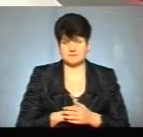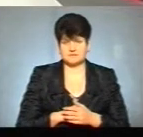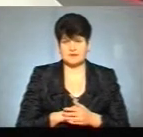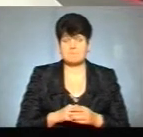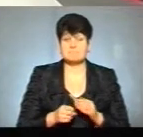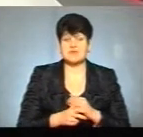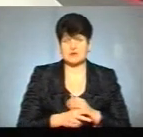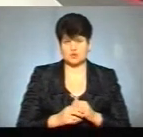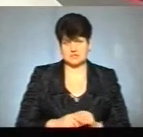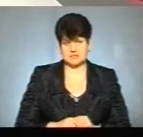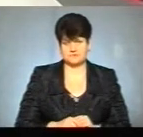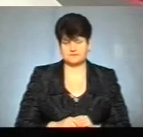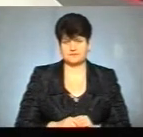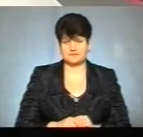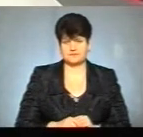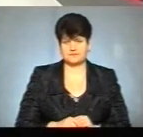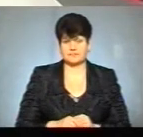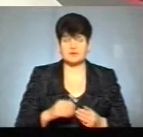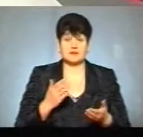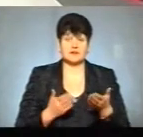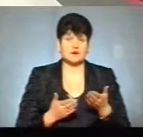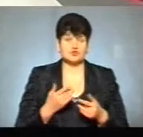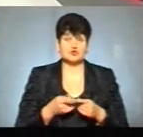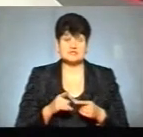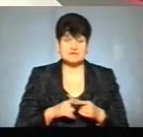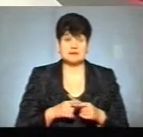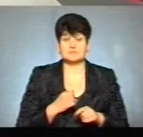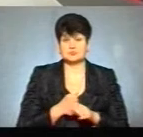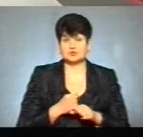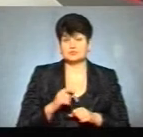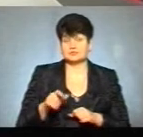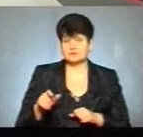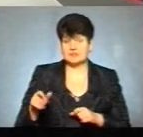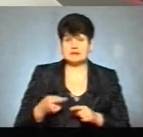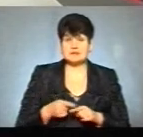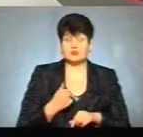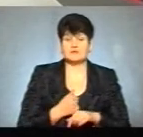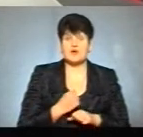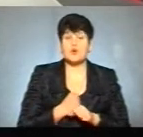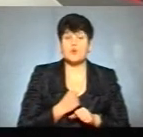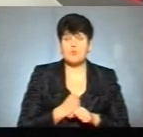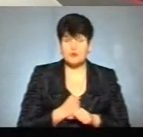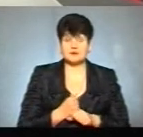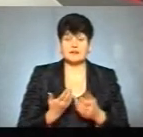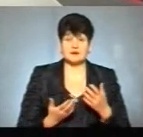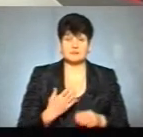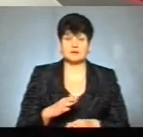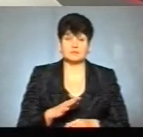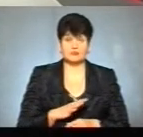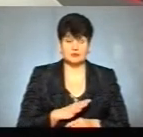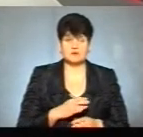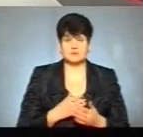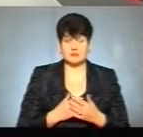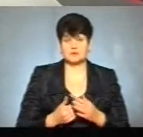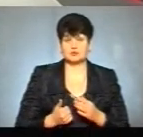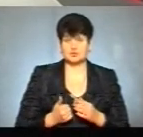скажімо, бідності. Тобто, а якщо це для працездатних громадян, то це основна робота. Якщо була б, скажімо,